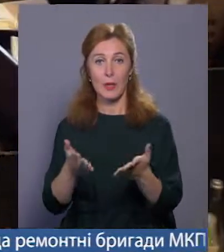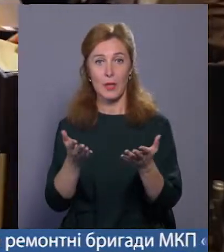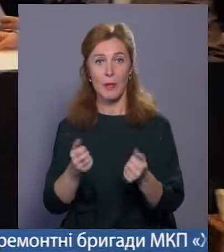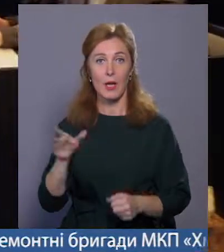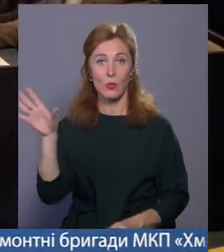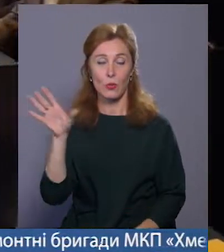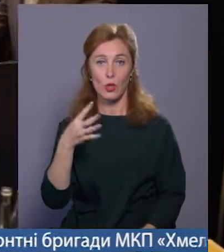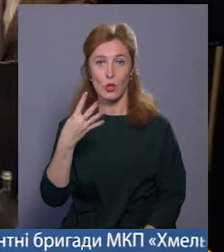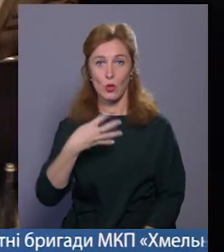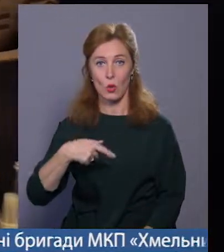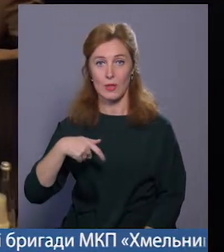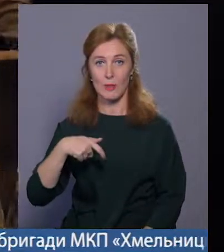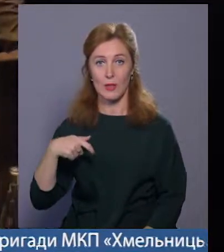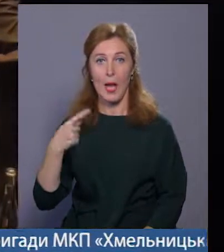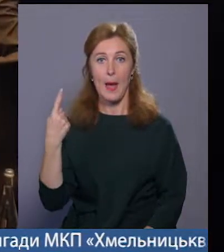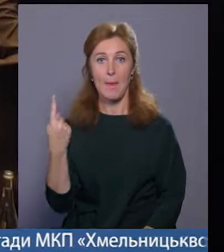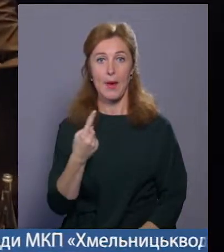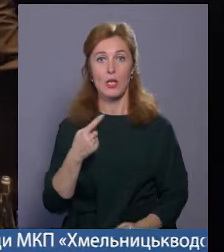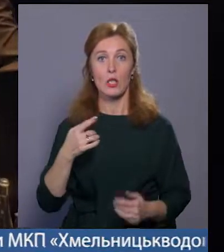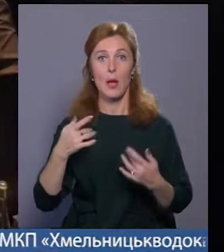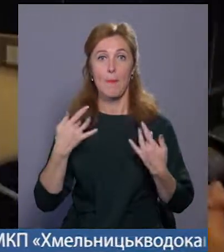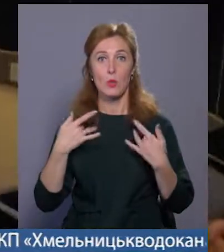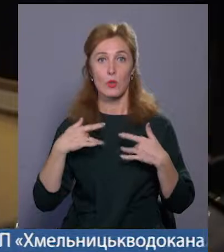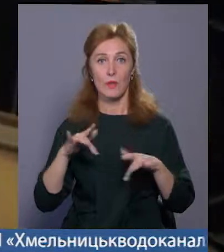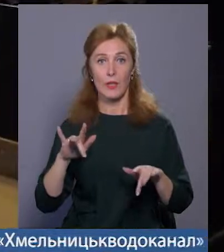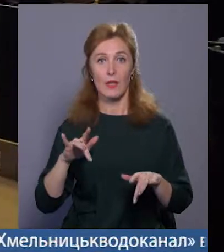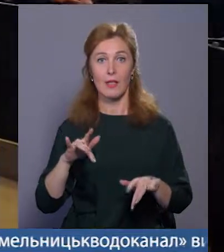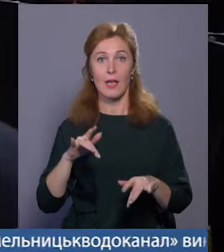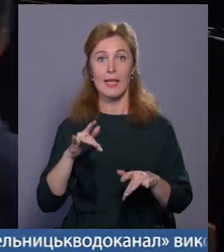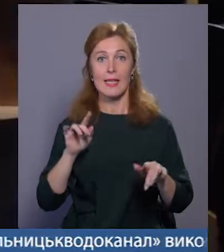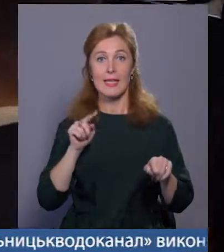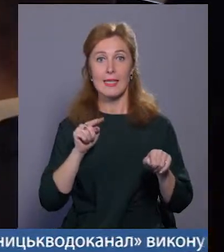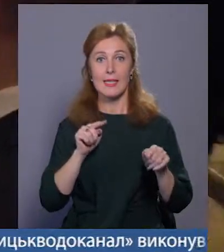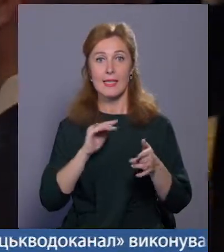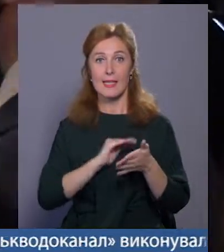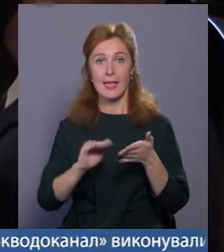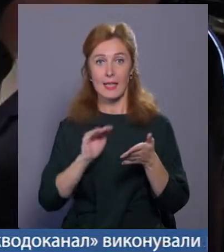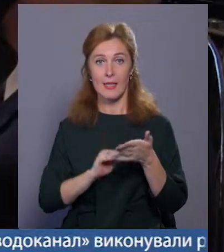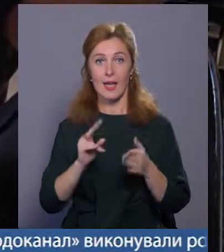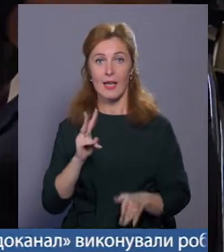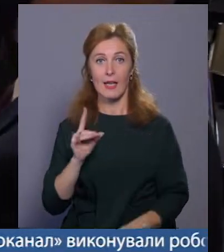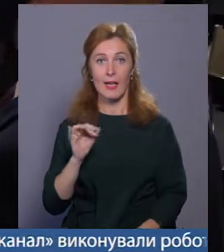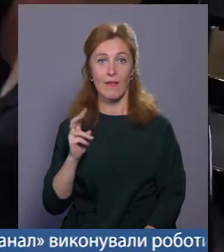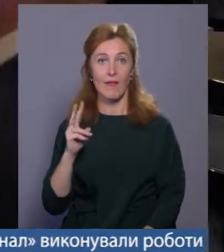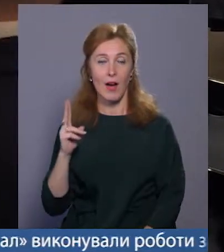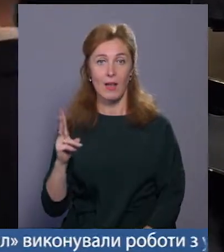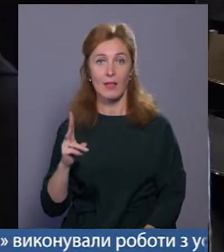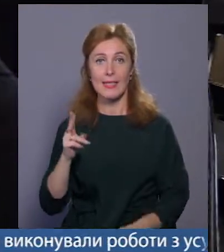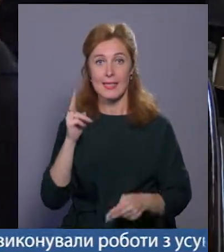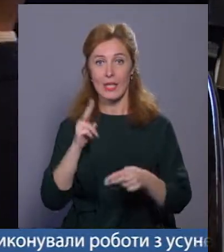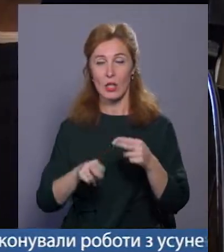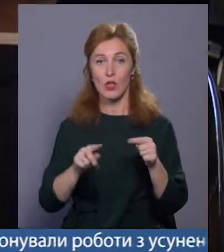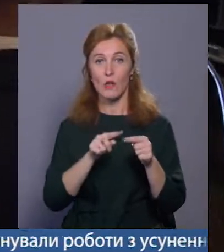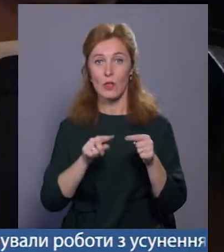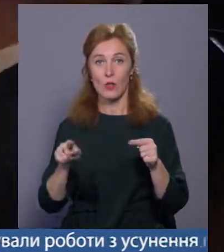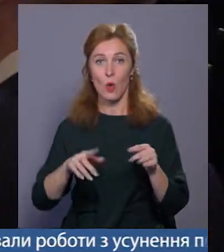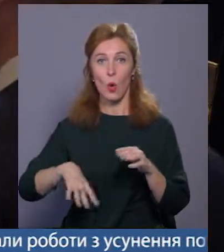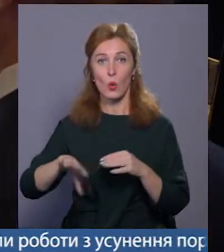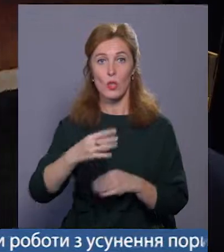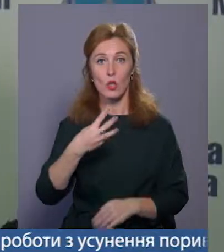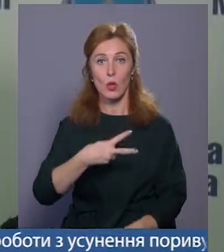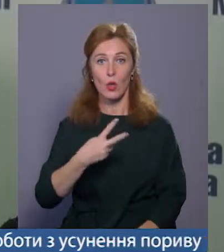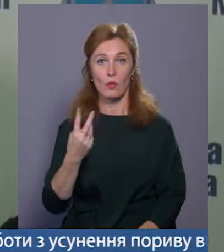депутатів. Перше – про звільнення з посади секретаря Михайла Кривака, у якого закінчився строк дії повноважень. Усі ці 42 отримали великий